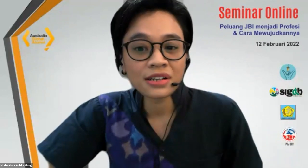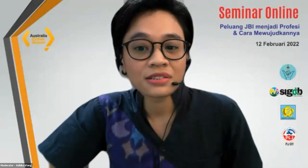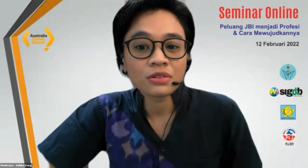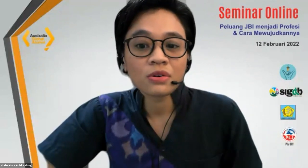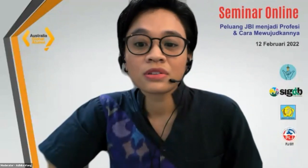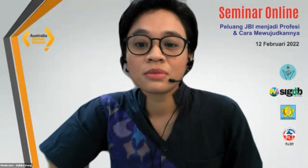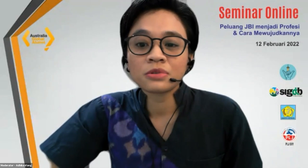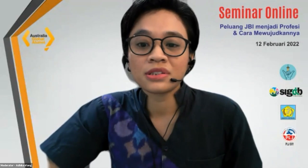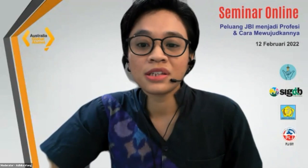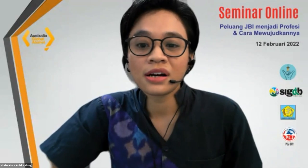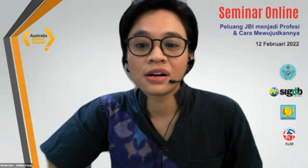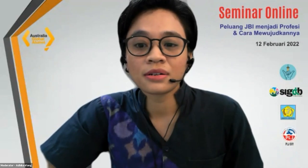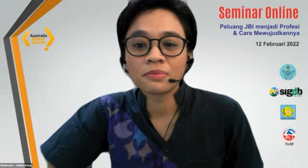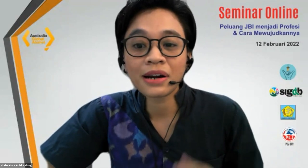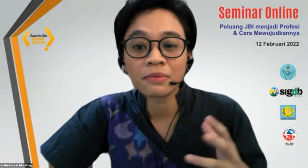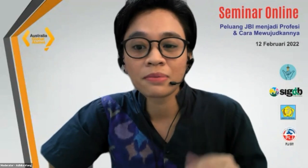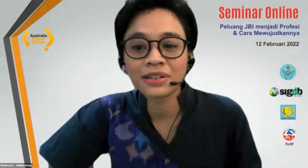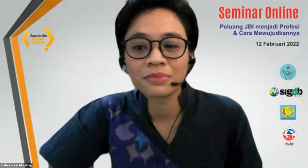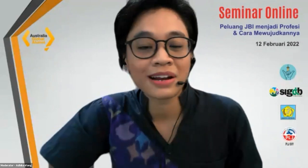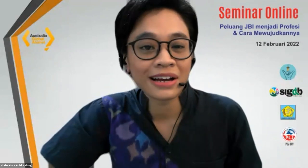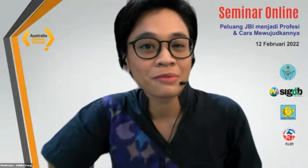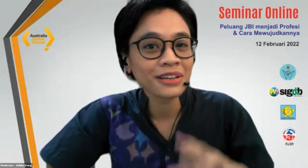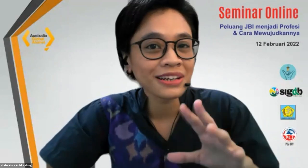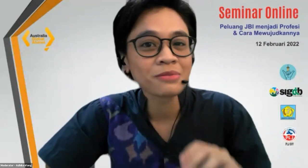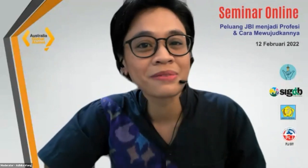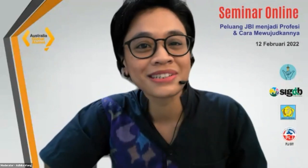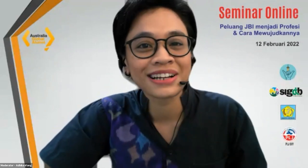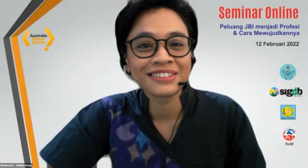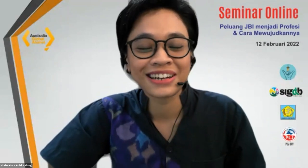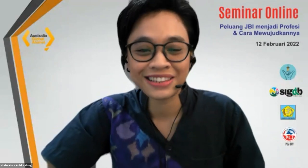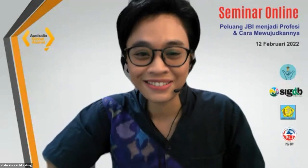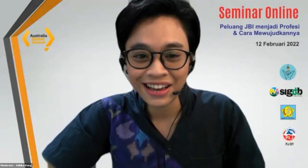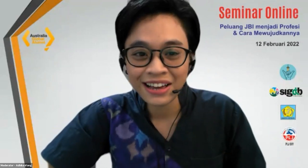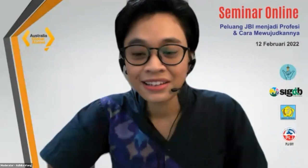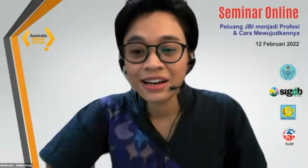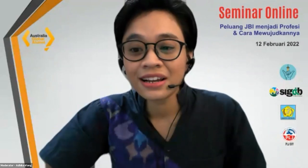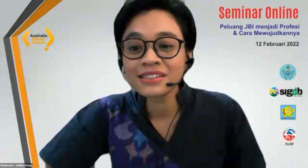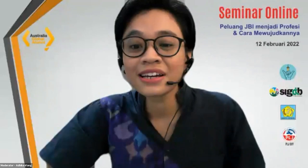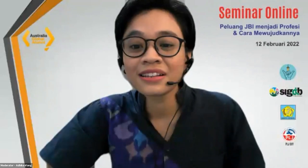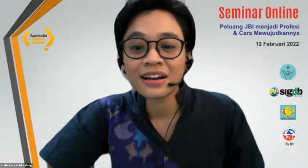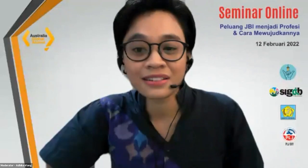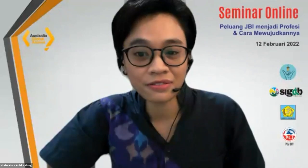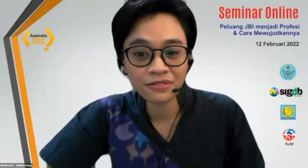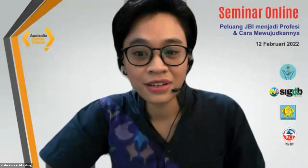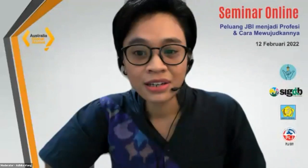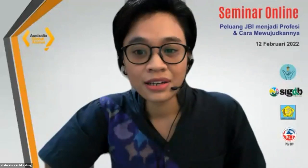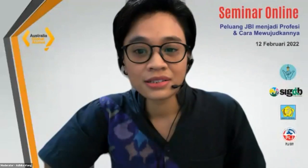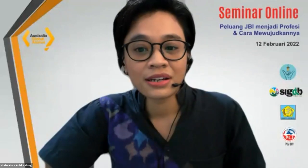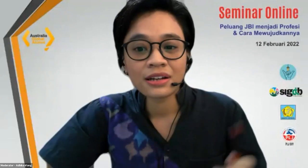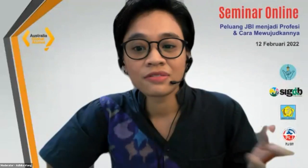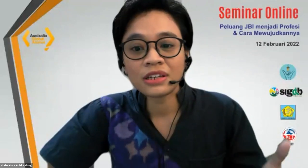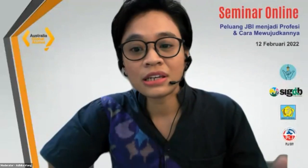salah satu kontribusi yang pernah mendapatkan penghargaan mungkin Ibu presiden kau ya ya adalah Centre aktif